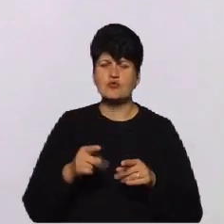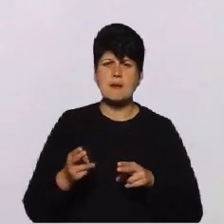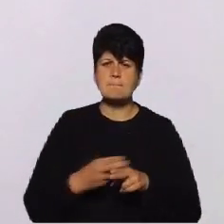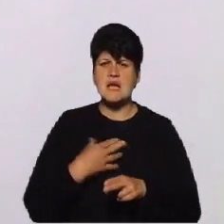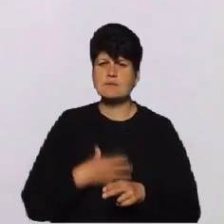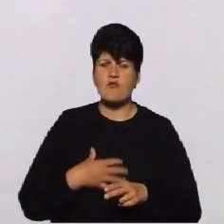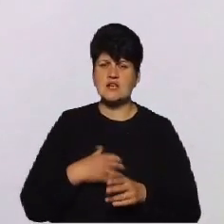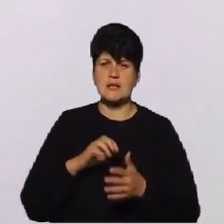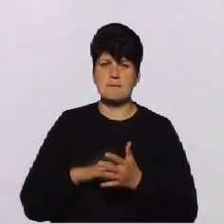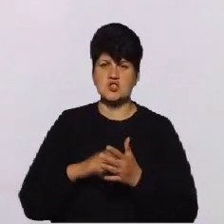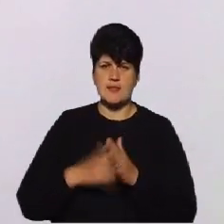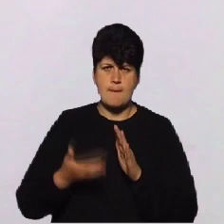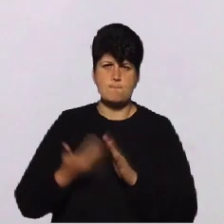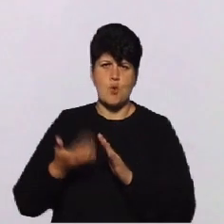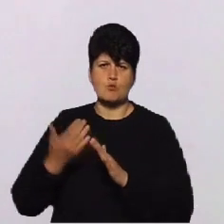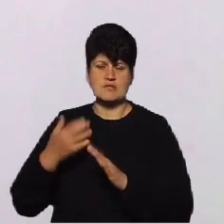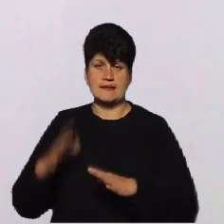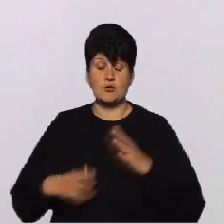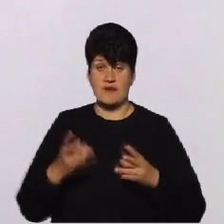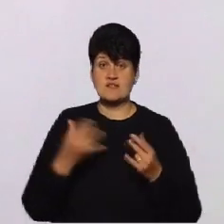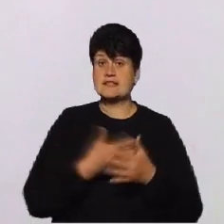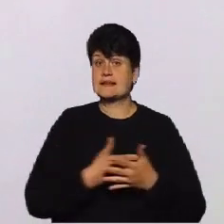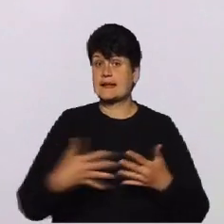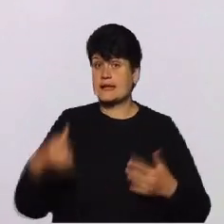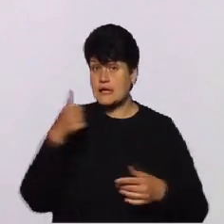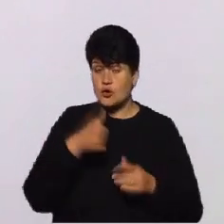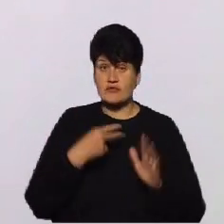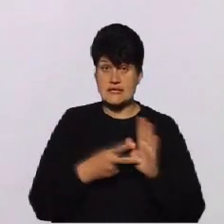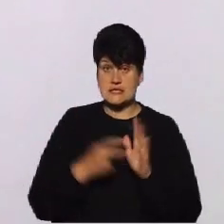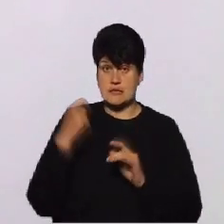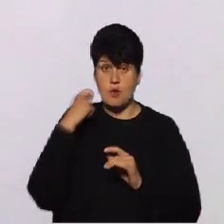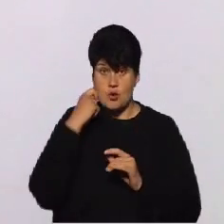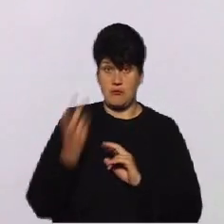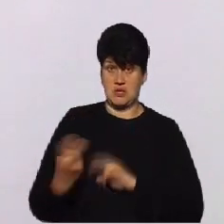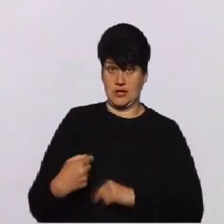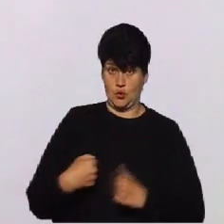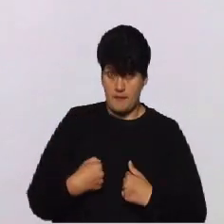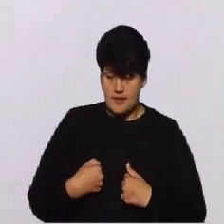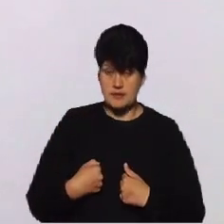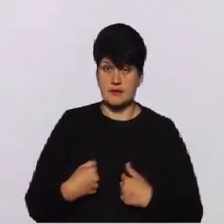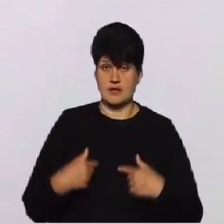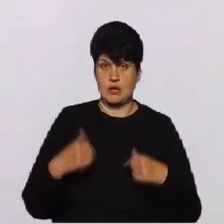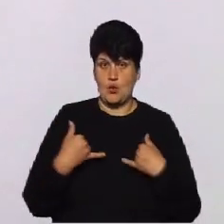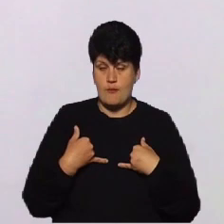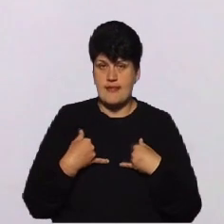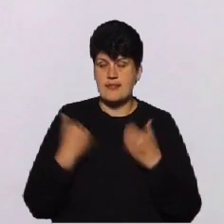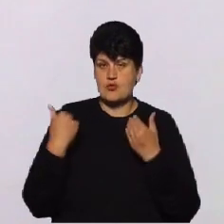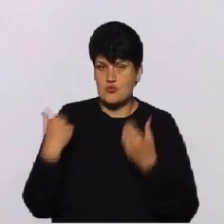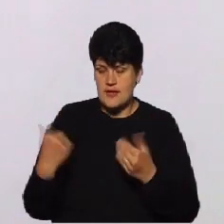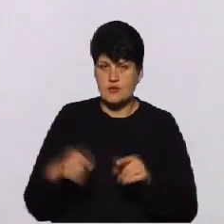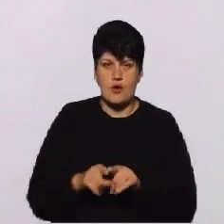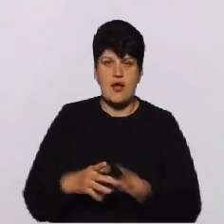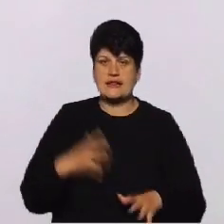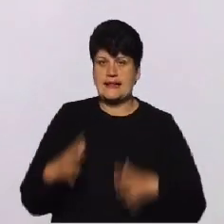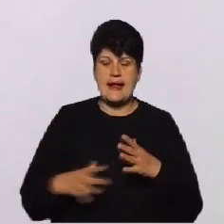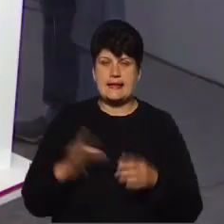пропустила тренування. І вже скільки років? І 7 років вона прийшла до мене, і в мене до неї, як до тренера, як до